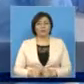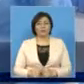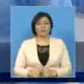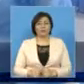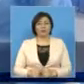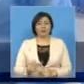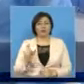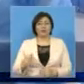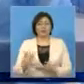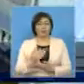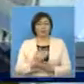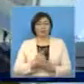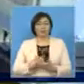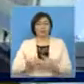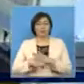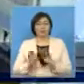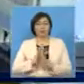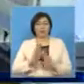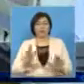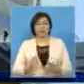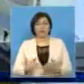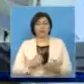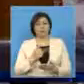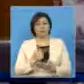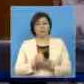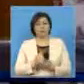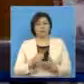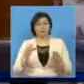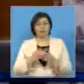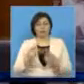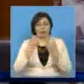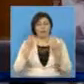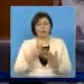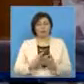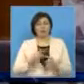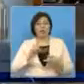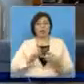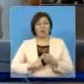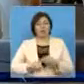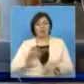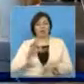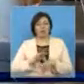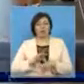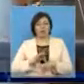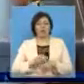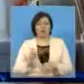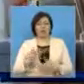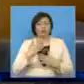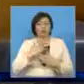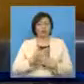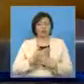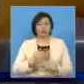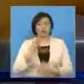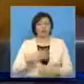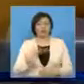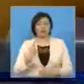ондай ойдан біз арылуымыз керек. Денсаулық сақтау басқармасының мәліметіне сүйенсек, өңірде коронавирус инфекциясына шалдыққан науқастарға көмек көрсететін